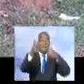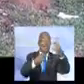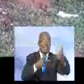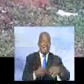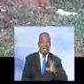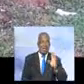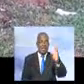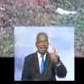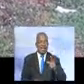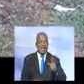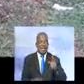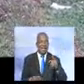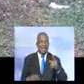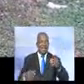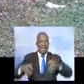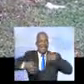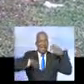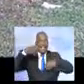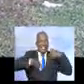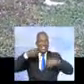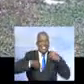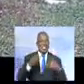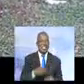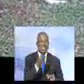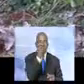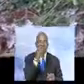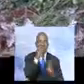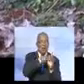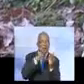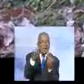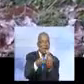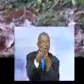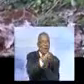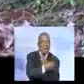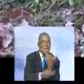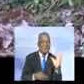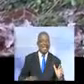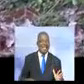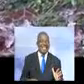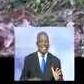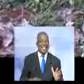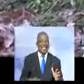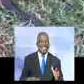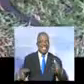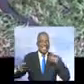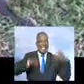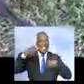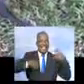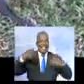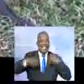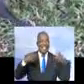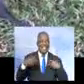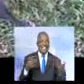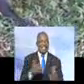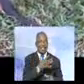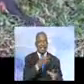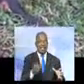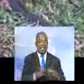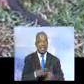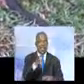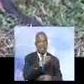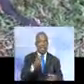Des singes dégustant des bananes offertes par des visiteurs. Ce sont les singes de la forêt sacrée de Gbeplu dont l'histoire